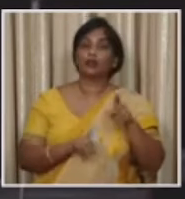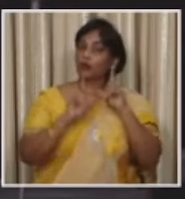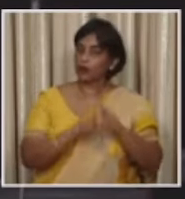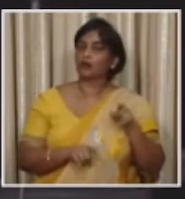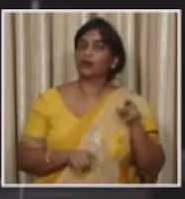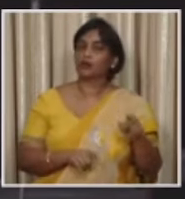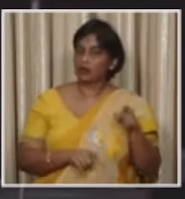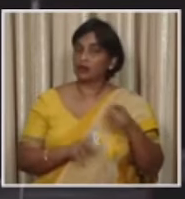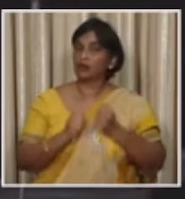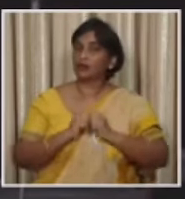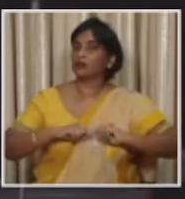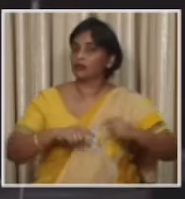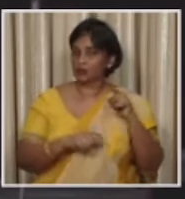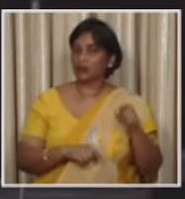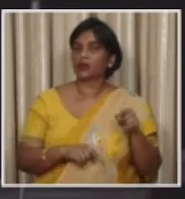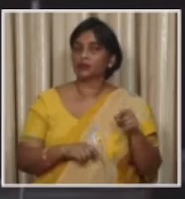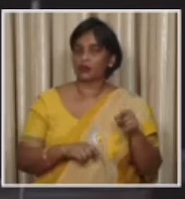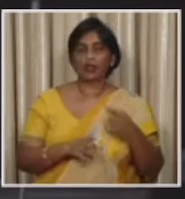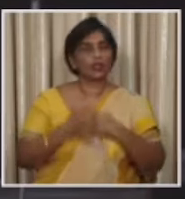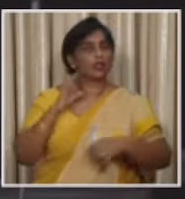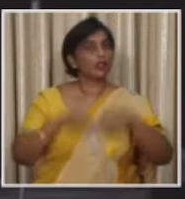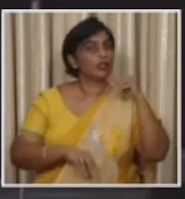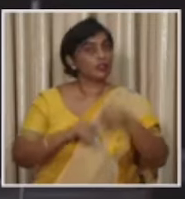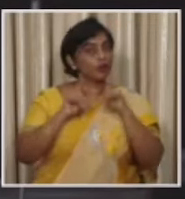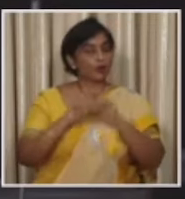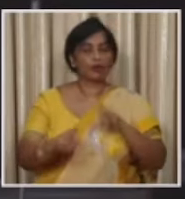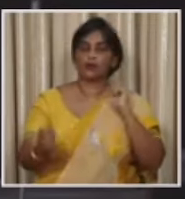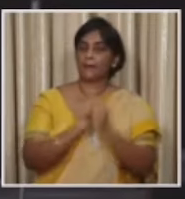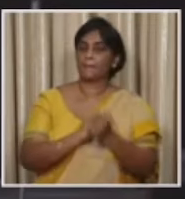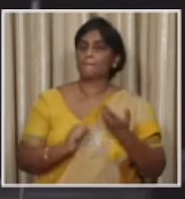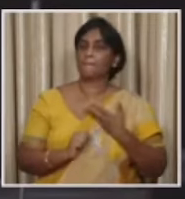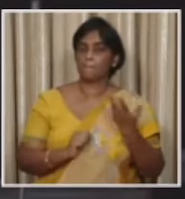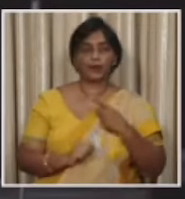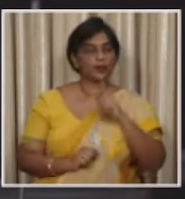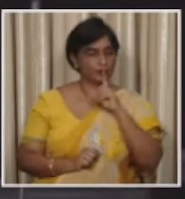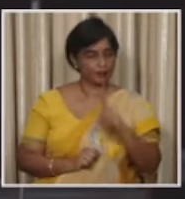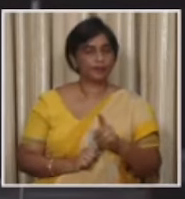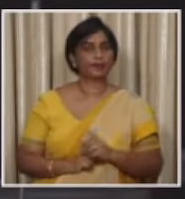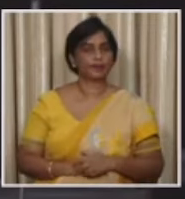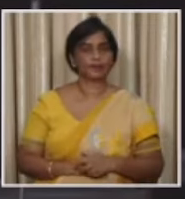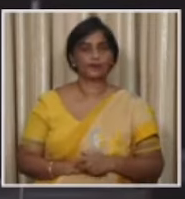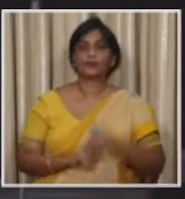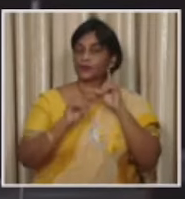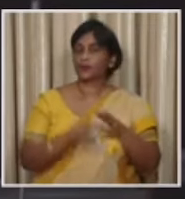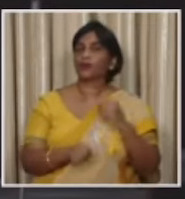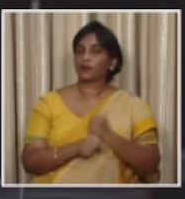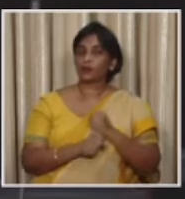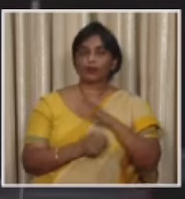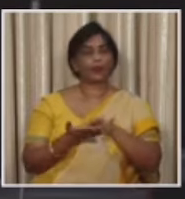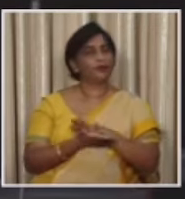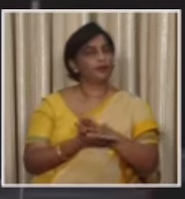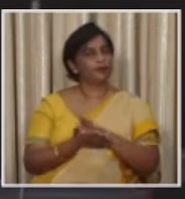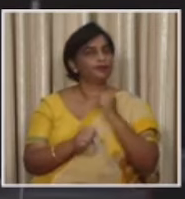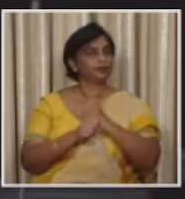වගේම ඒ යන ගමන් මග දේශපාලනික වශයෙන් වෙනස් කරන්න බෑ කියන එකත් අපි කියලා තියෙනවා. ඒක රජය පැත්තෙන් පැහැදිලි